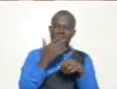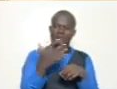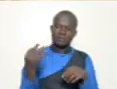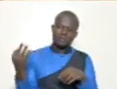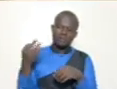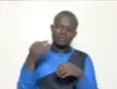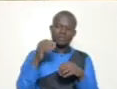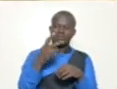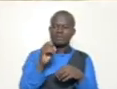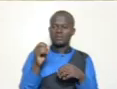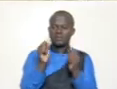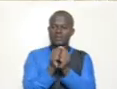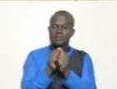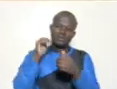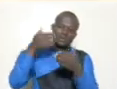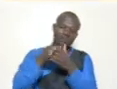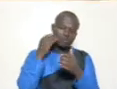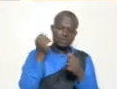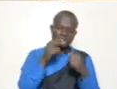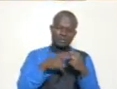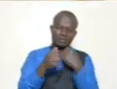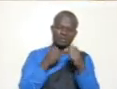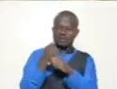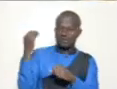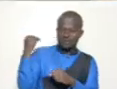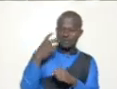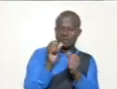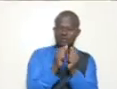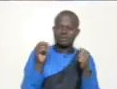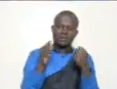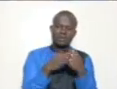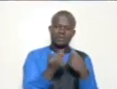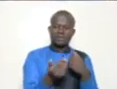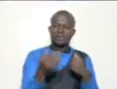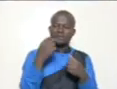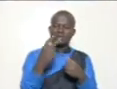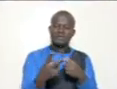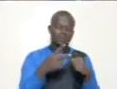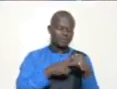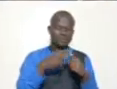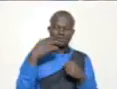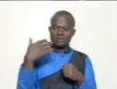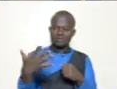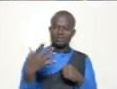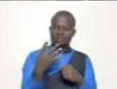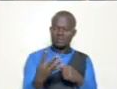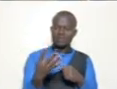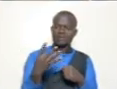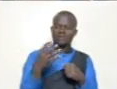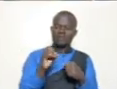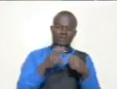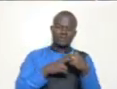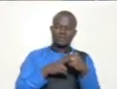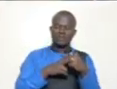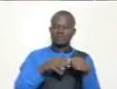muri 2010 kugeza mu kwezi kwa gatandatu umwaka ushize wa 2018 abana 275,000 407 b'amashuri